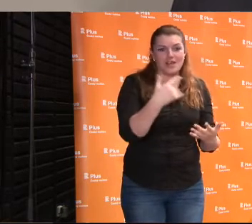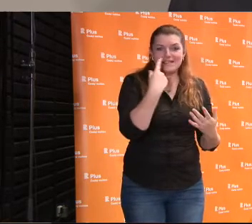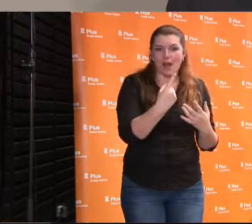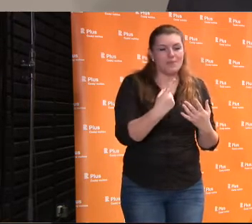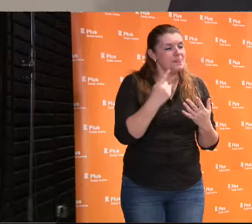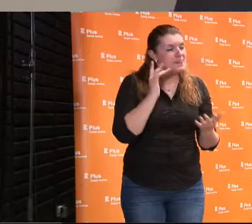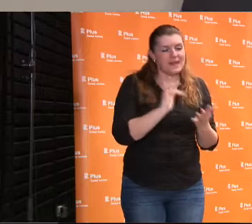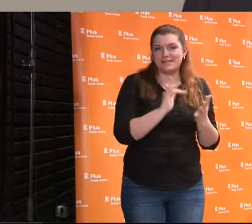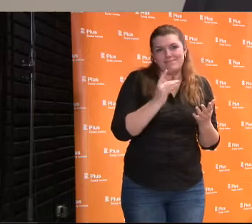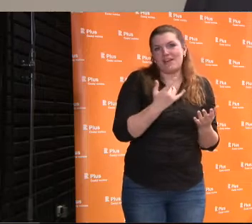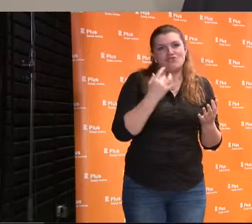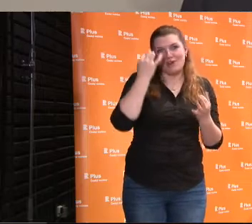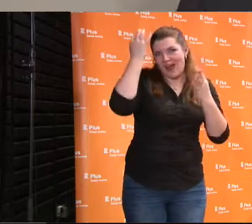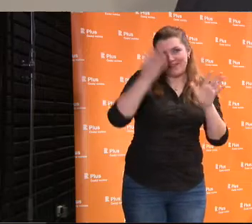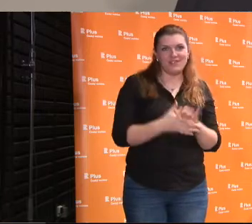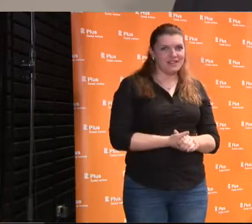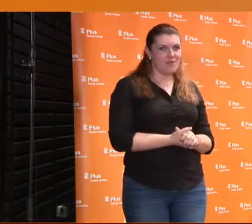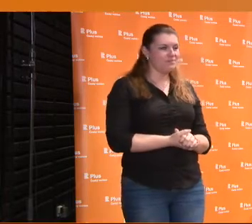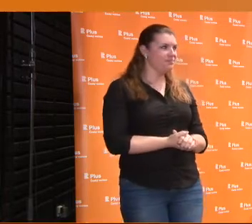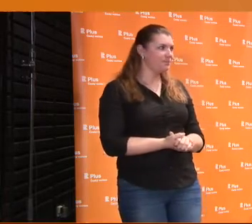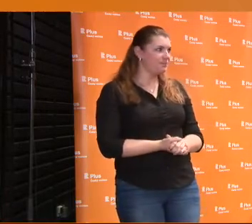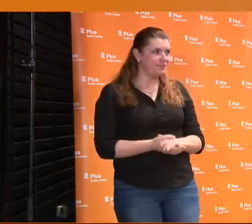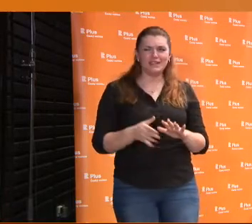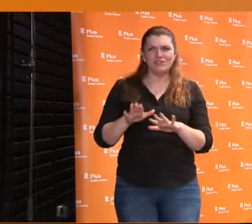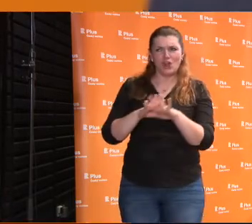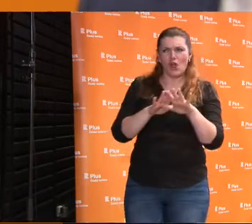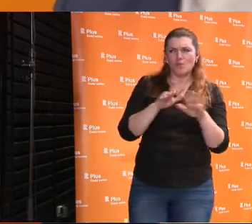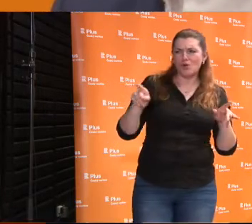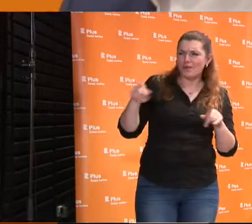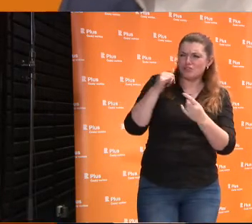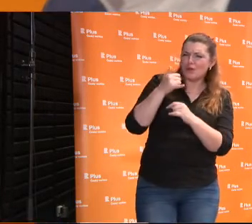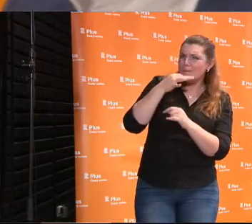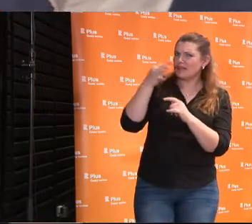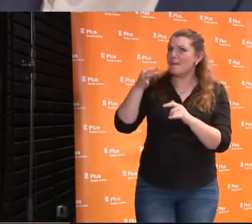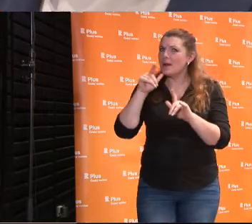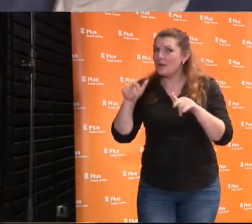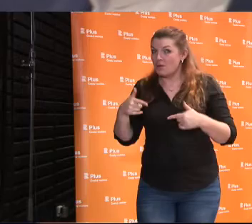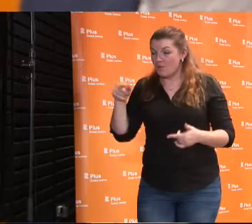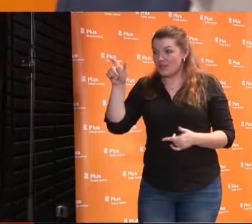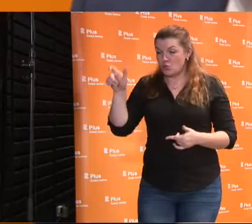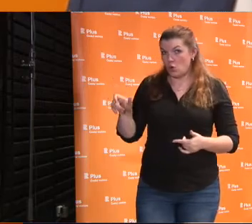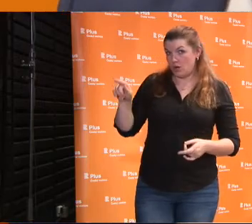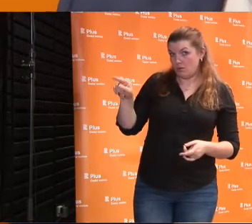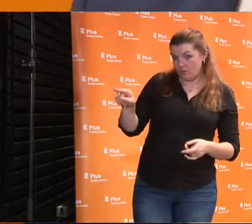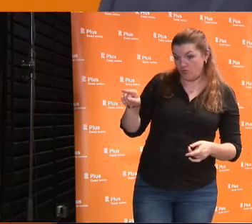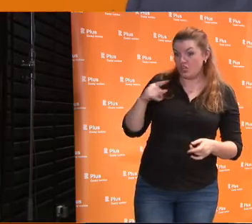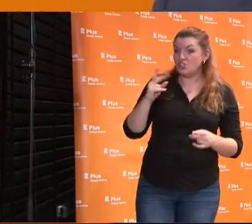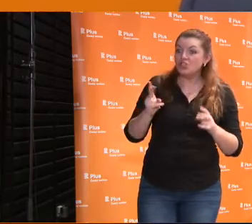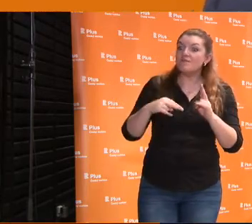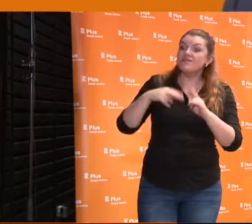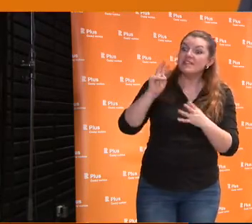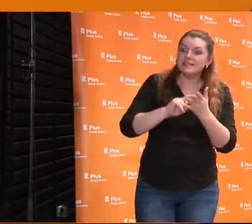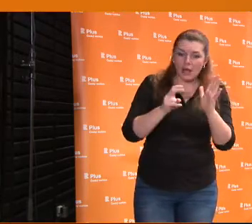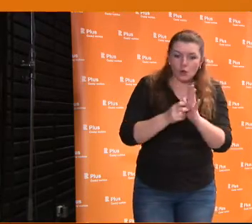kreativní. A jenom pardon, využiju toho, omlouvám se, Bohumile, že vám teď na chvilku odeberu slovo, ale pane profesore, je to tady tak, že čím více toho o těch technologiích